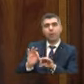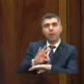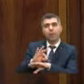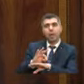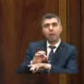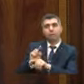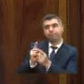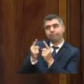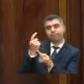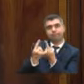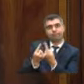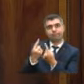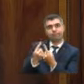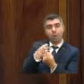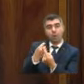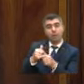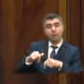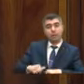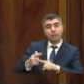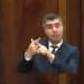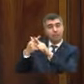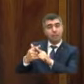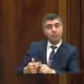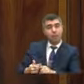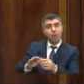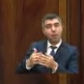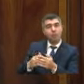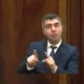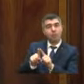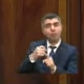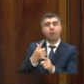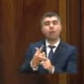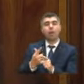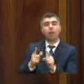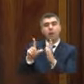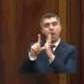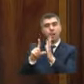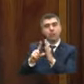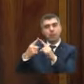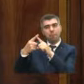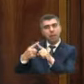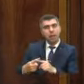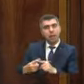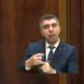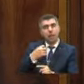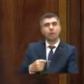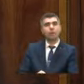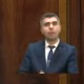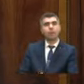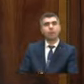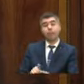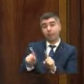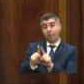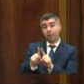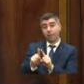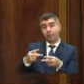الرئيس، وكما عبر عن ذلك وزير اقتصادكم والمالية خلال تقديمه لمشروع القانون المالي الأسبوع الماضي بوصفه